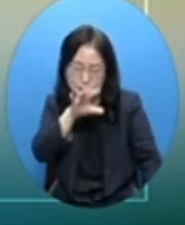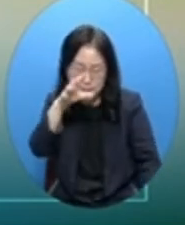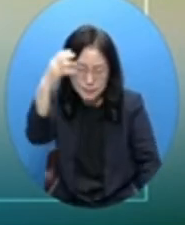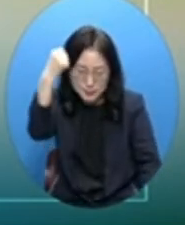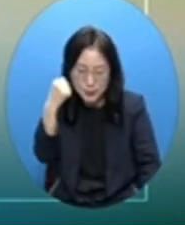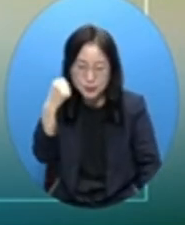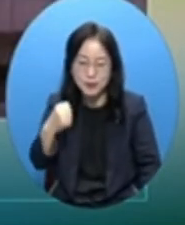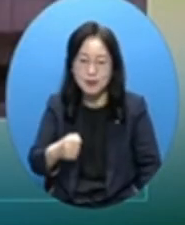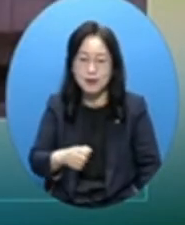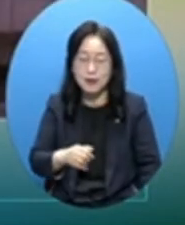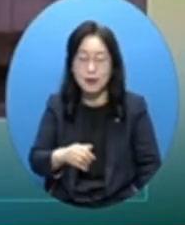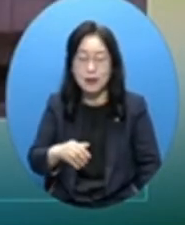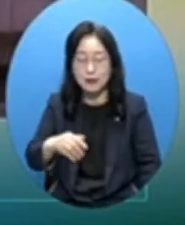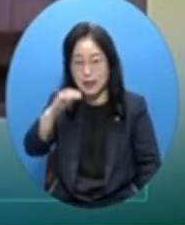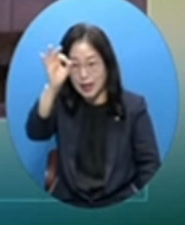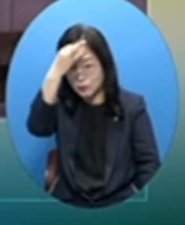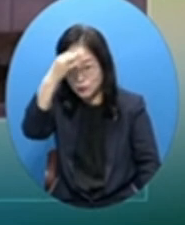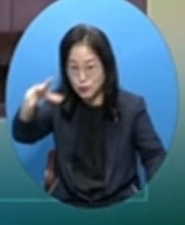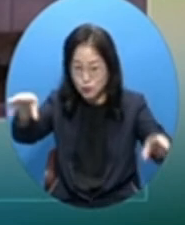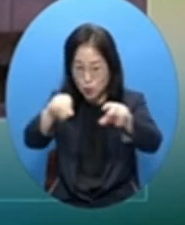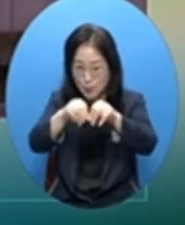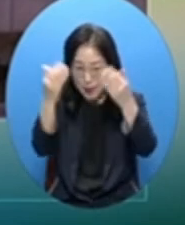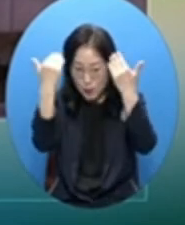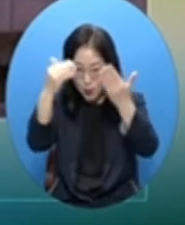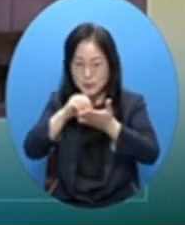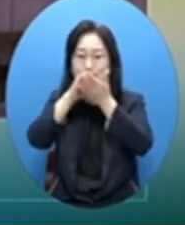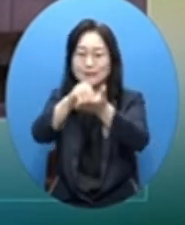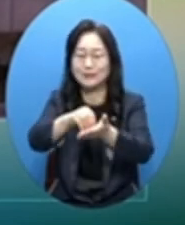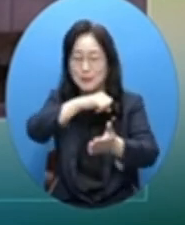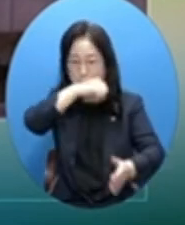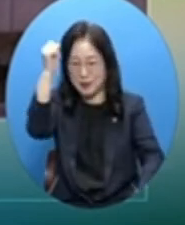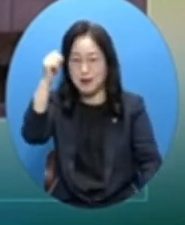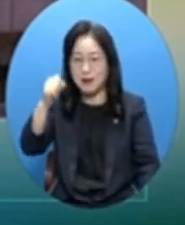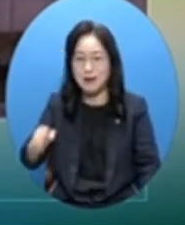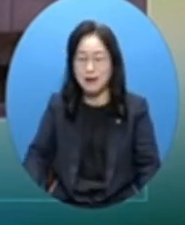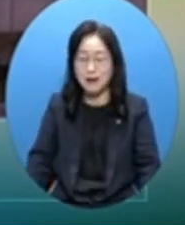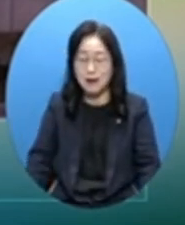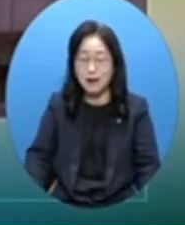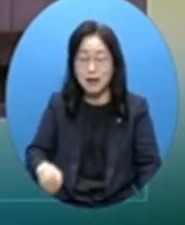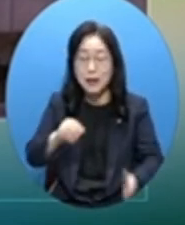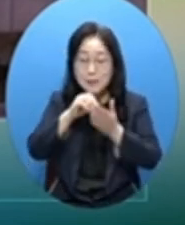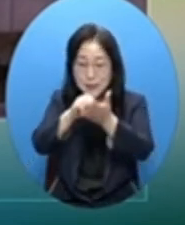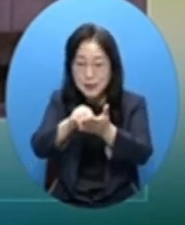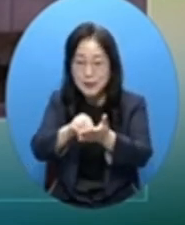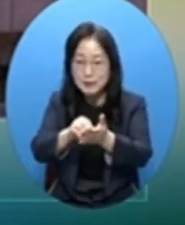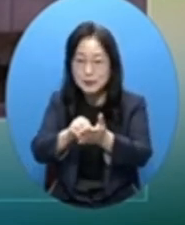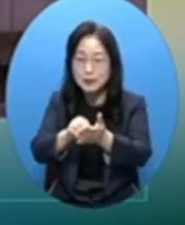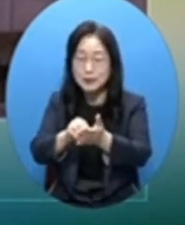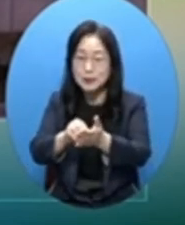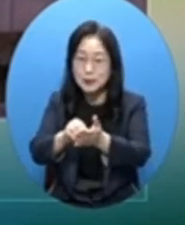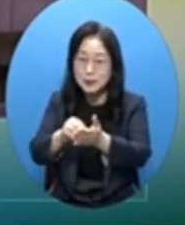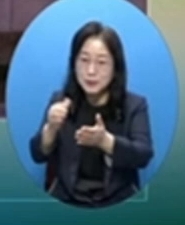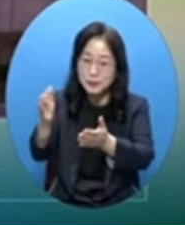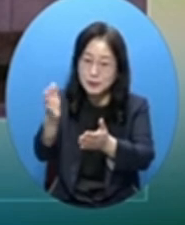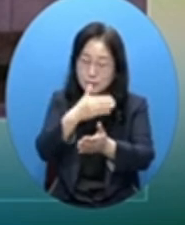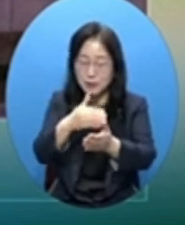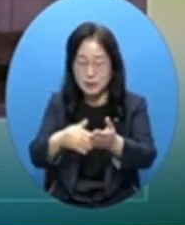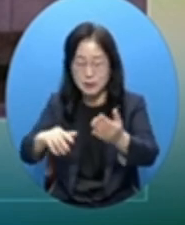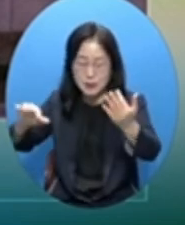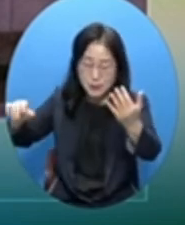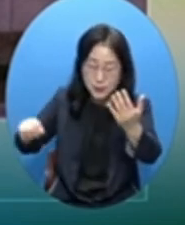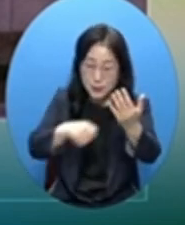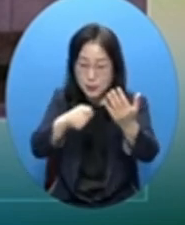예술 종합학교 한예종에 입학을 합니다 하루종일 입학을 하러 가서 그가 그 남다른 재능을